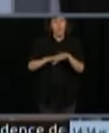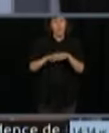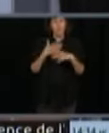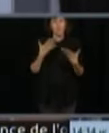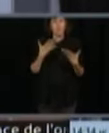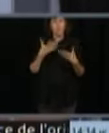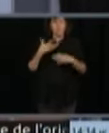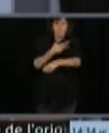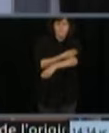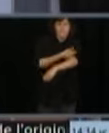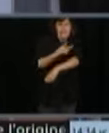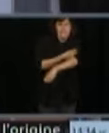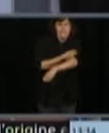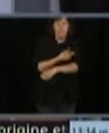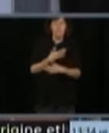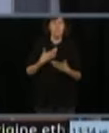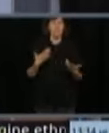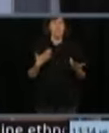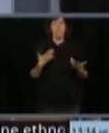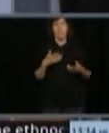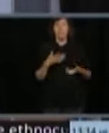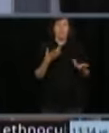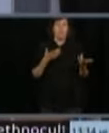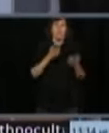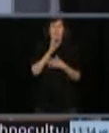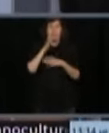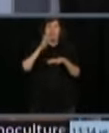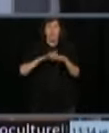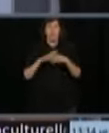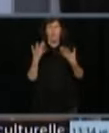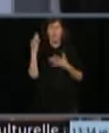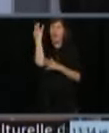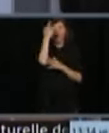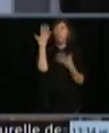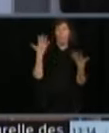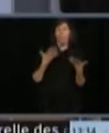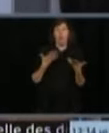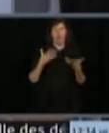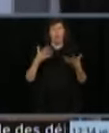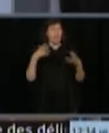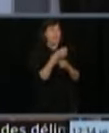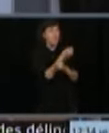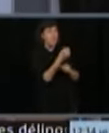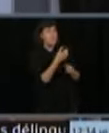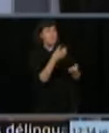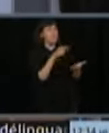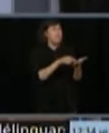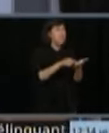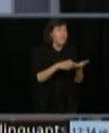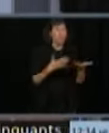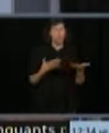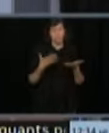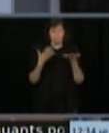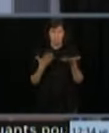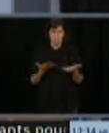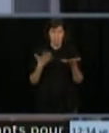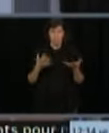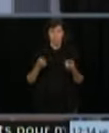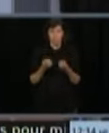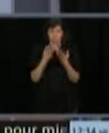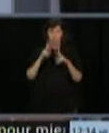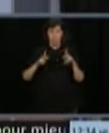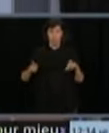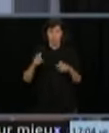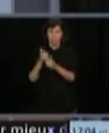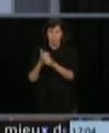ciel couleur bleu du paradis, etc. Là, il y a plein de gens qui ont reçu leurs deux doses, qui s'attendaient à ne plus avoir porté le masque, mais entre